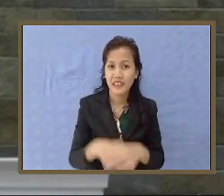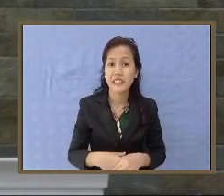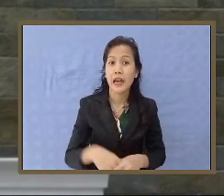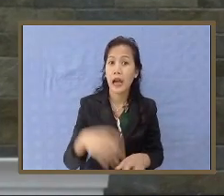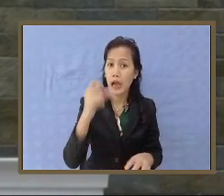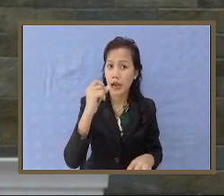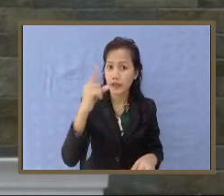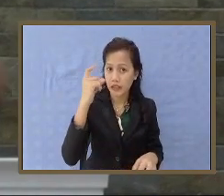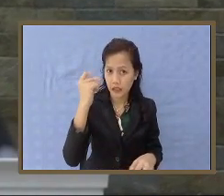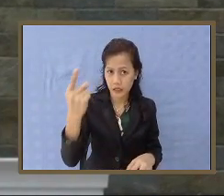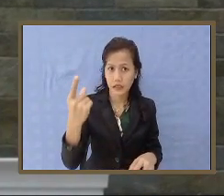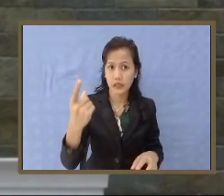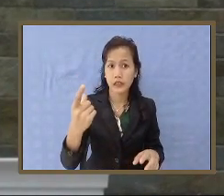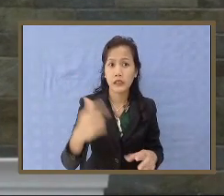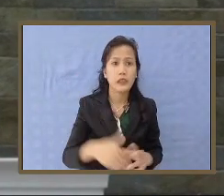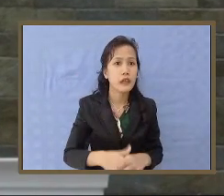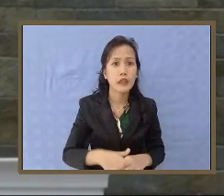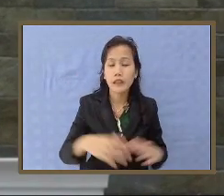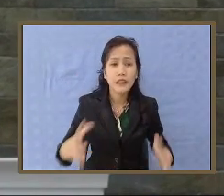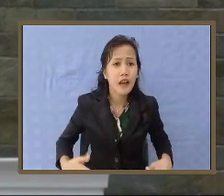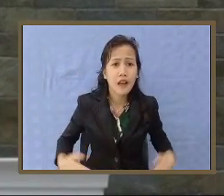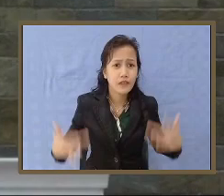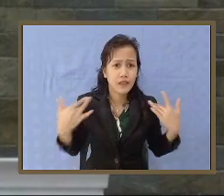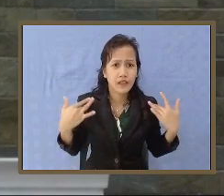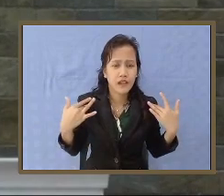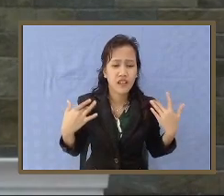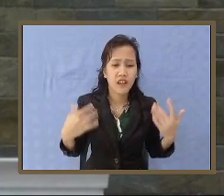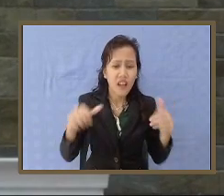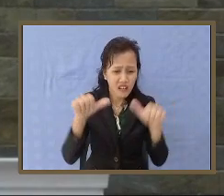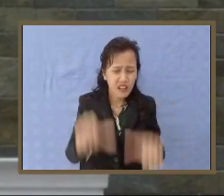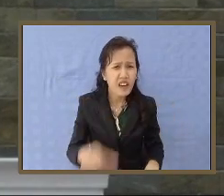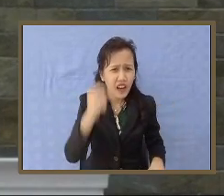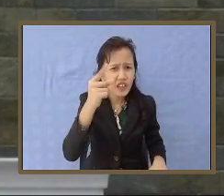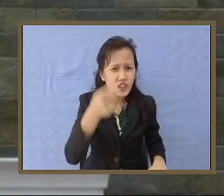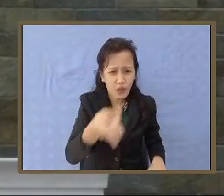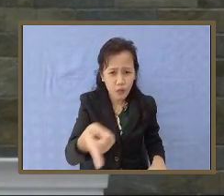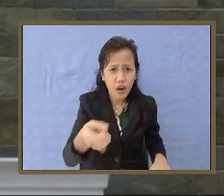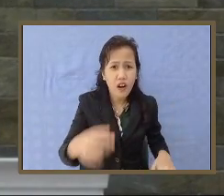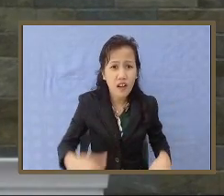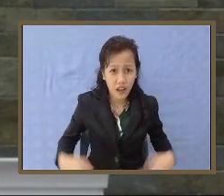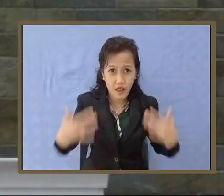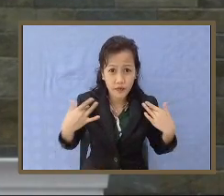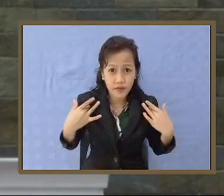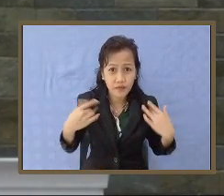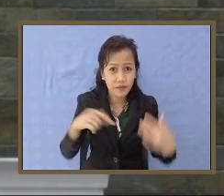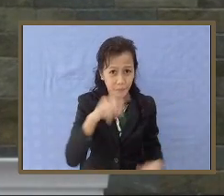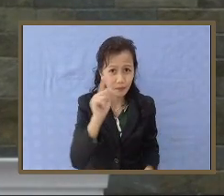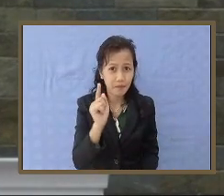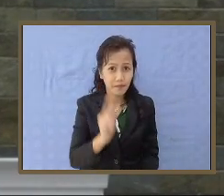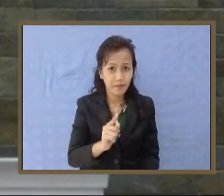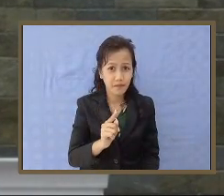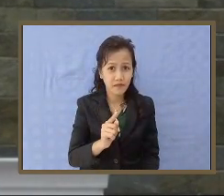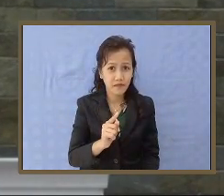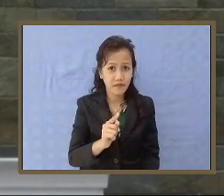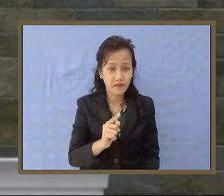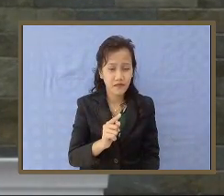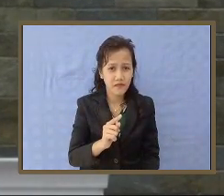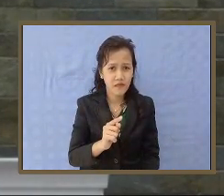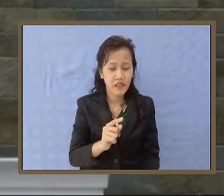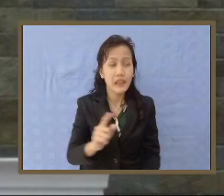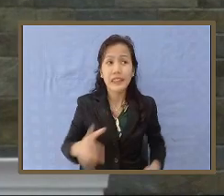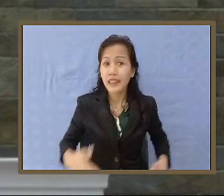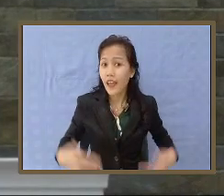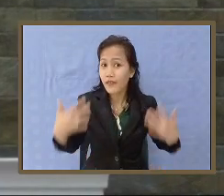at sa buhay na ito. They don't understand life. Yeah, I'm talking about life. You